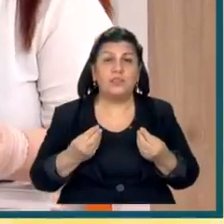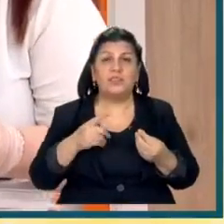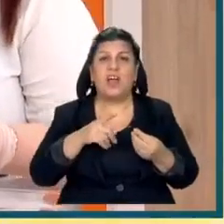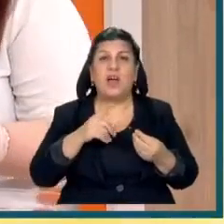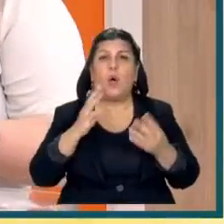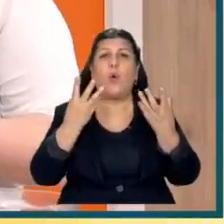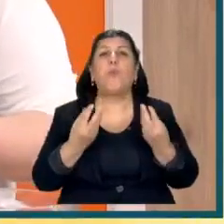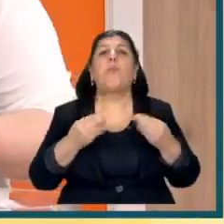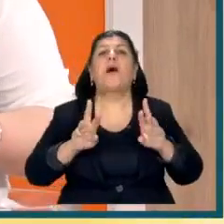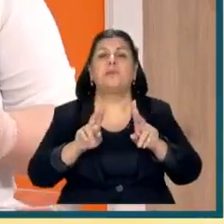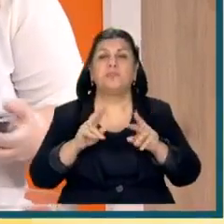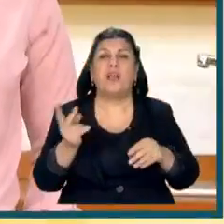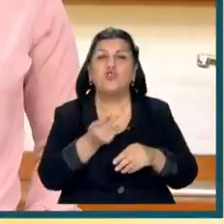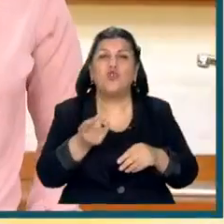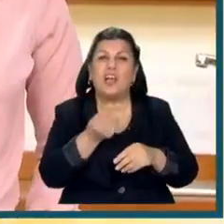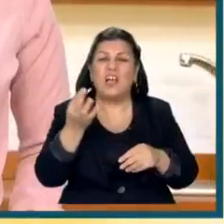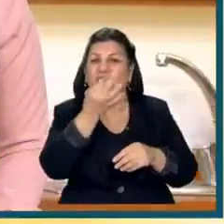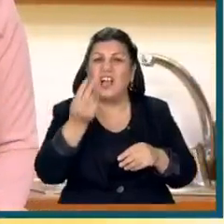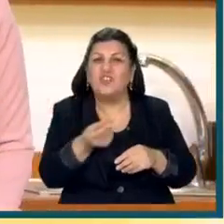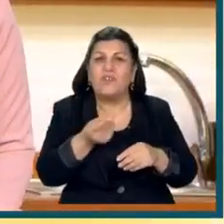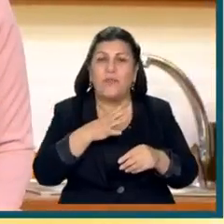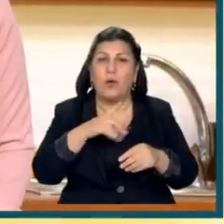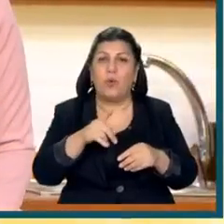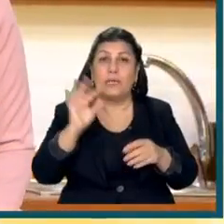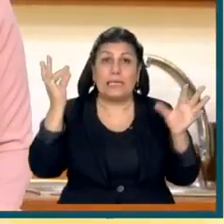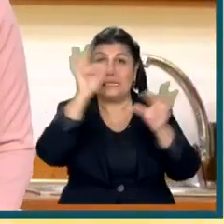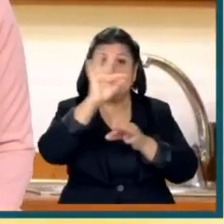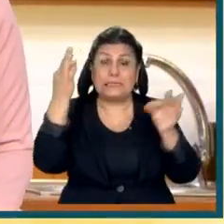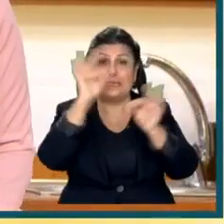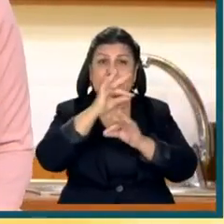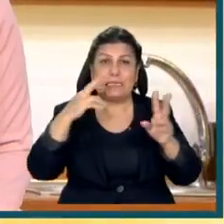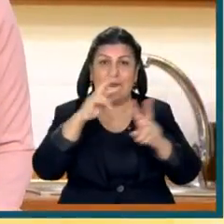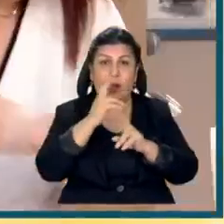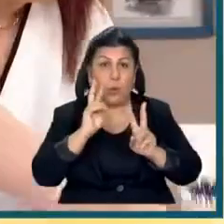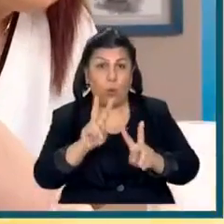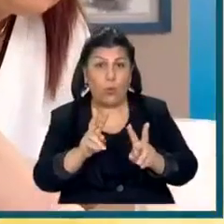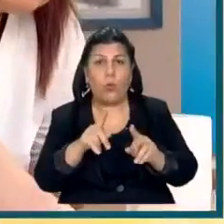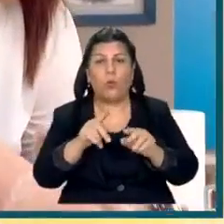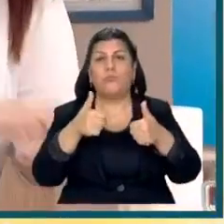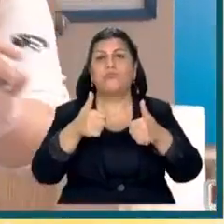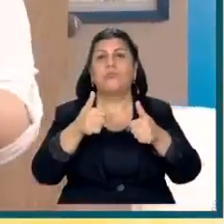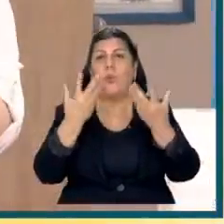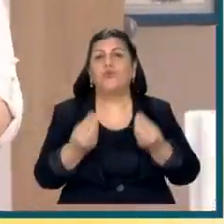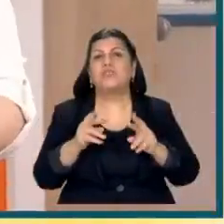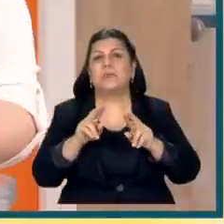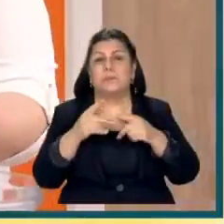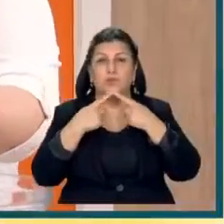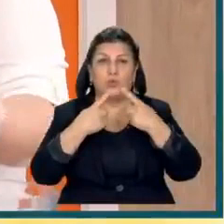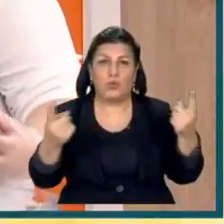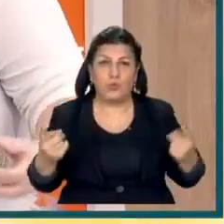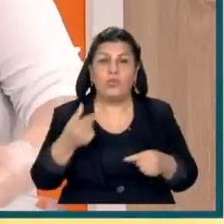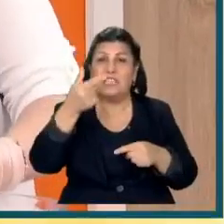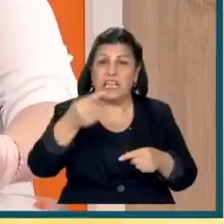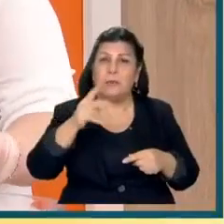kaçırıyoruz Evet kaçırıyoruz demek yani yapabileceğimiz o yani yapılı uygulanabilir yarım limon suyu